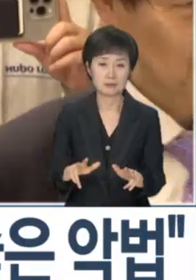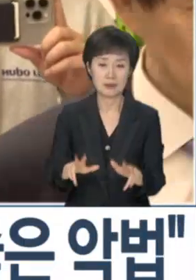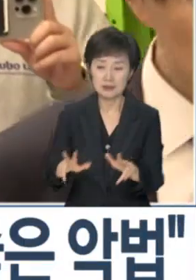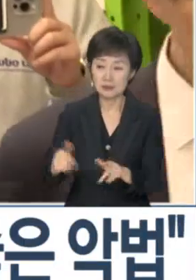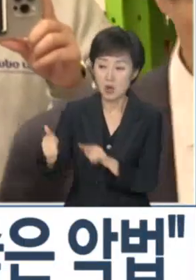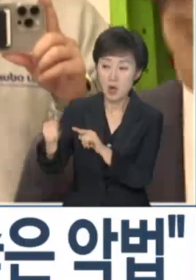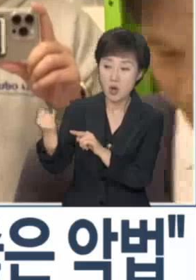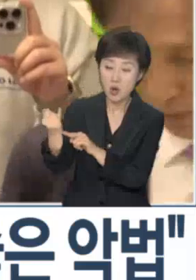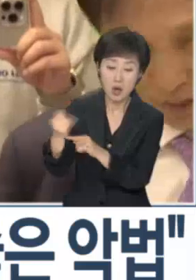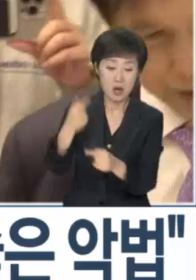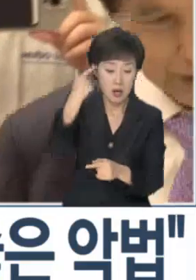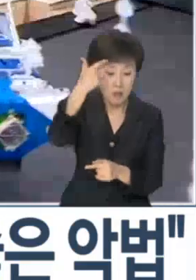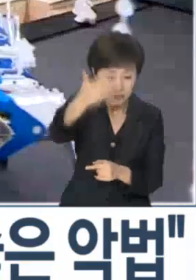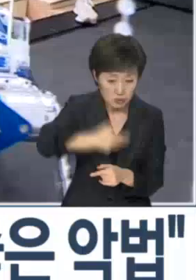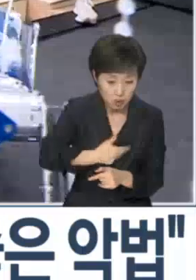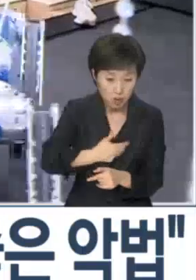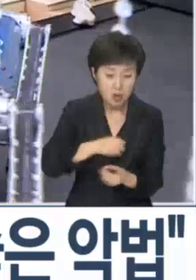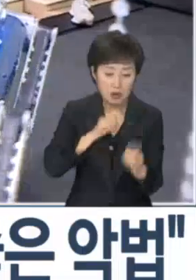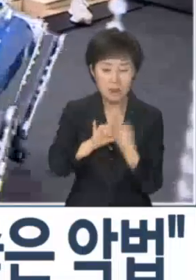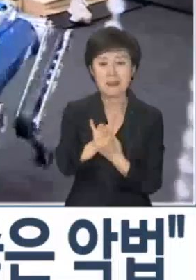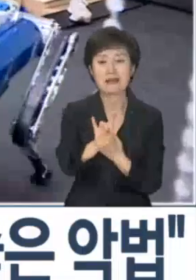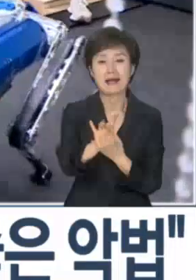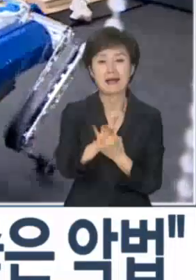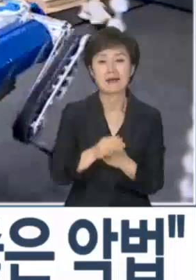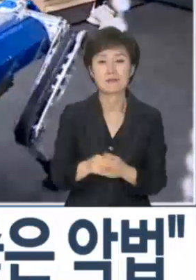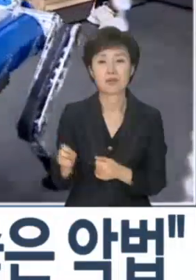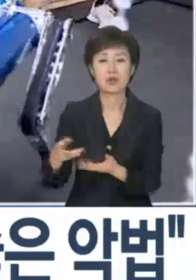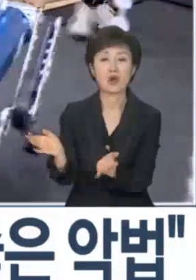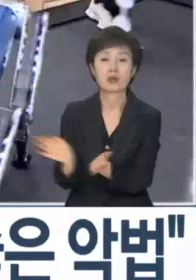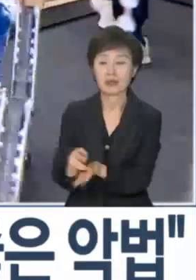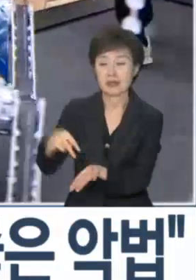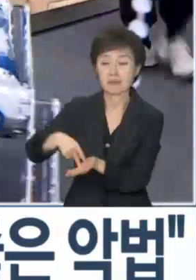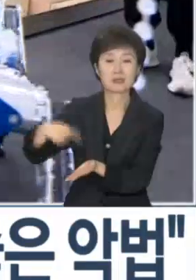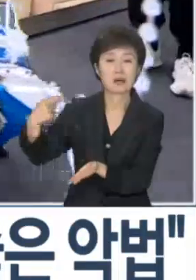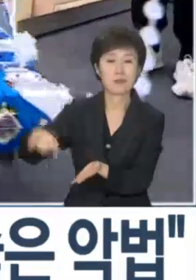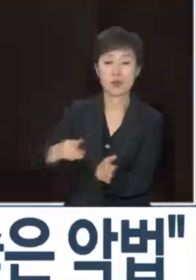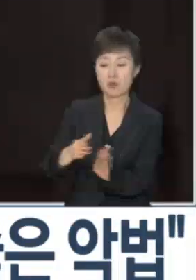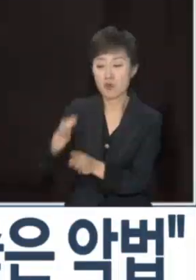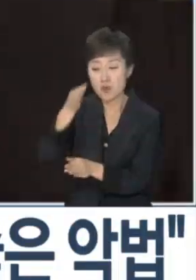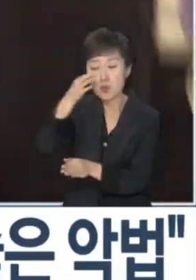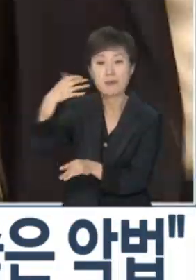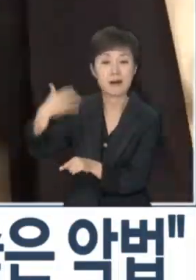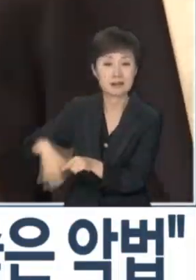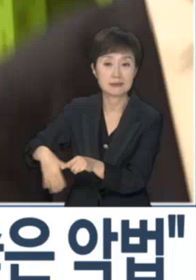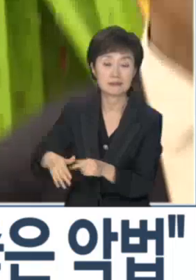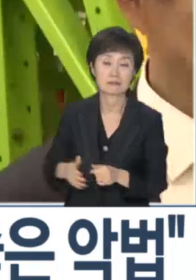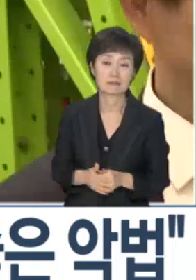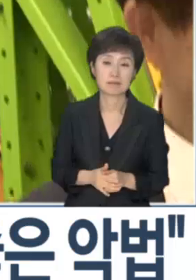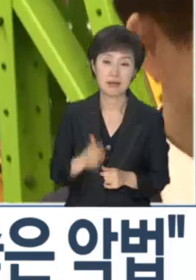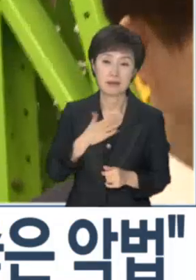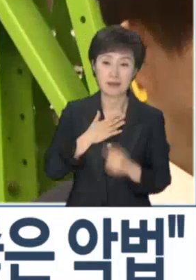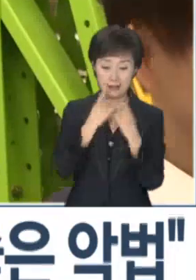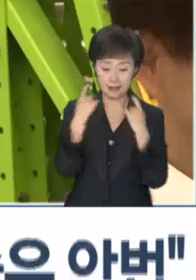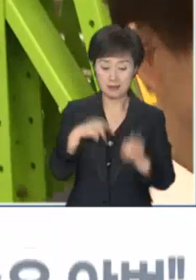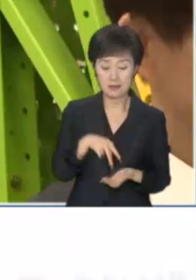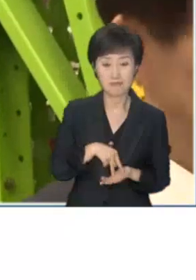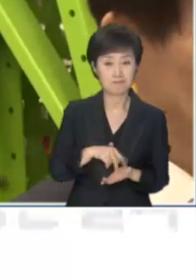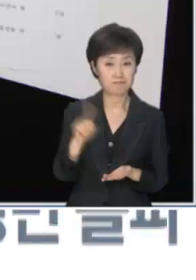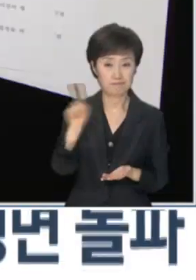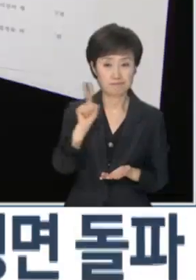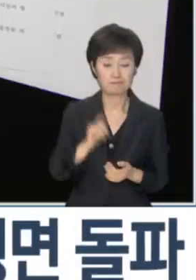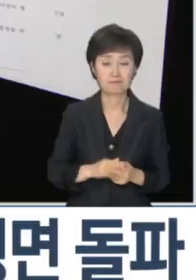현상을 보고 얘기하는 거기 때문에 이거에 대해서 여권이 어떻게 정리를 할지 그것은 아직 정해진 것이 없다. 저는 개인적으로 보면